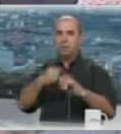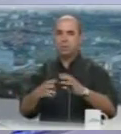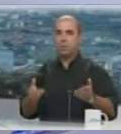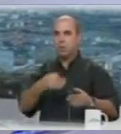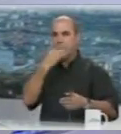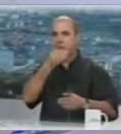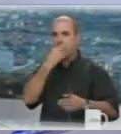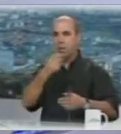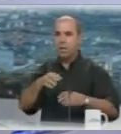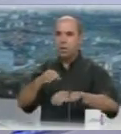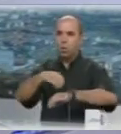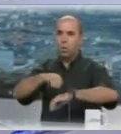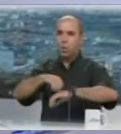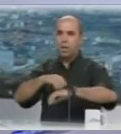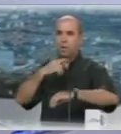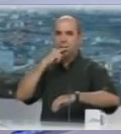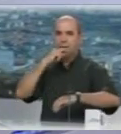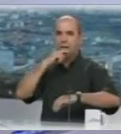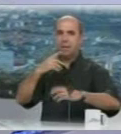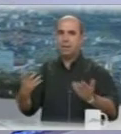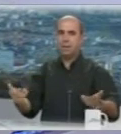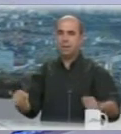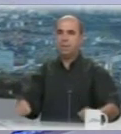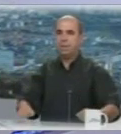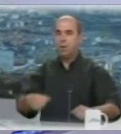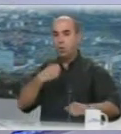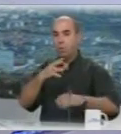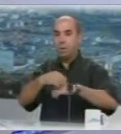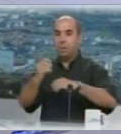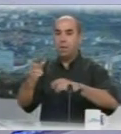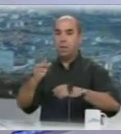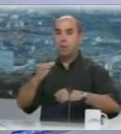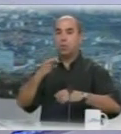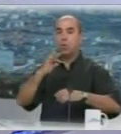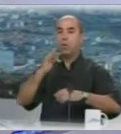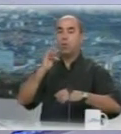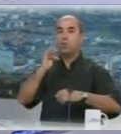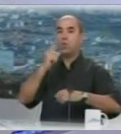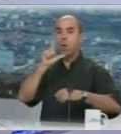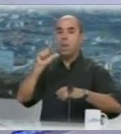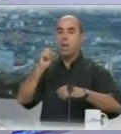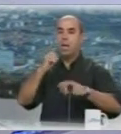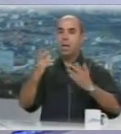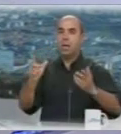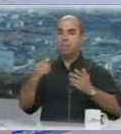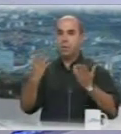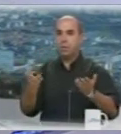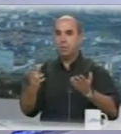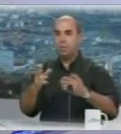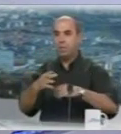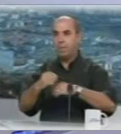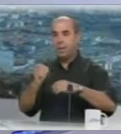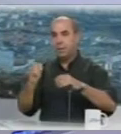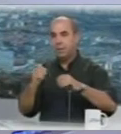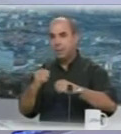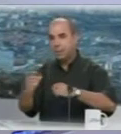على مدينة بسكرة ثم ذهبنا إلى طولقة، ومن بعدها راح نطلعوا من بسكرة نجيو، بصح ما نجيوش